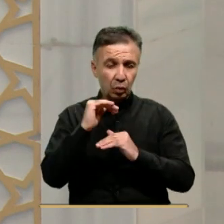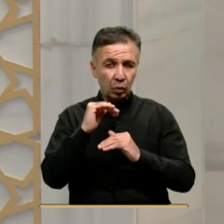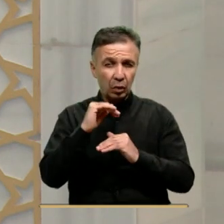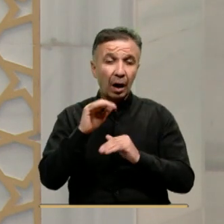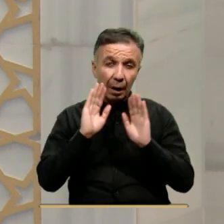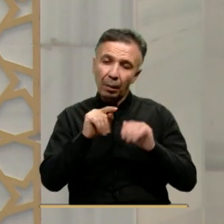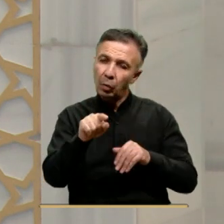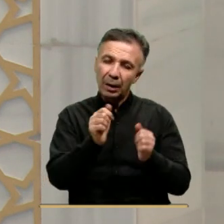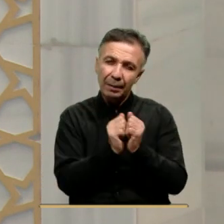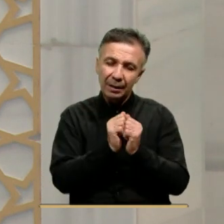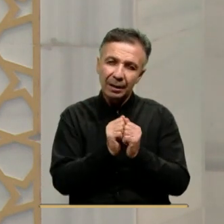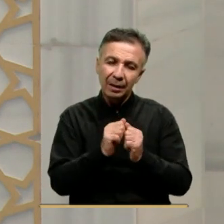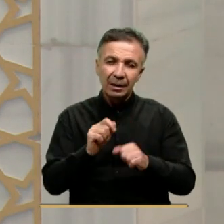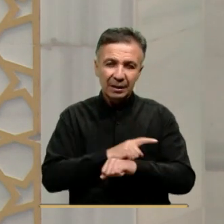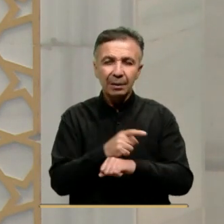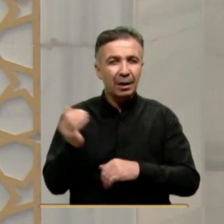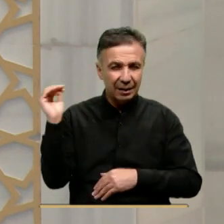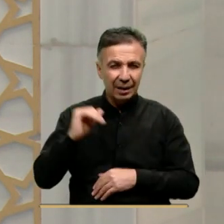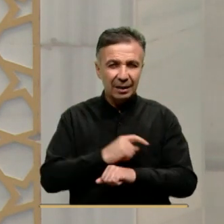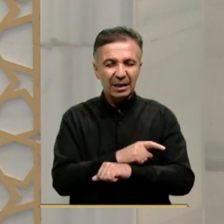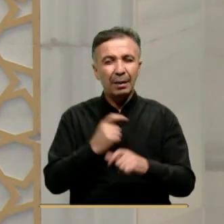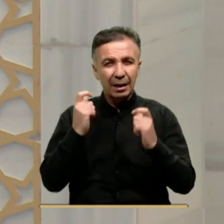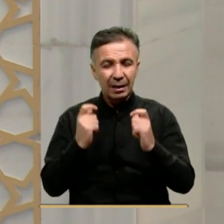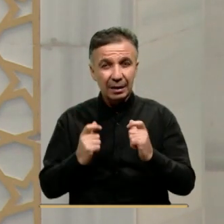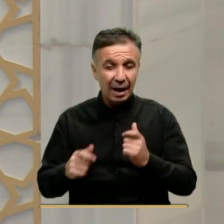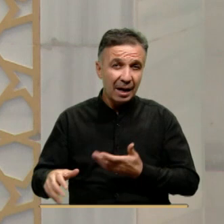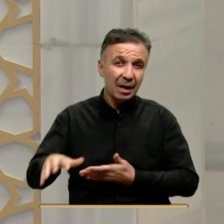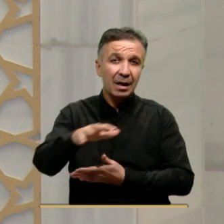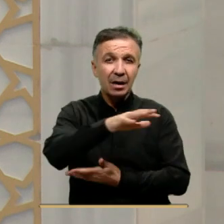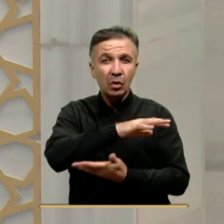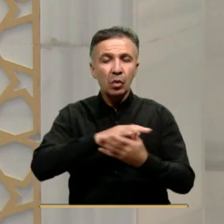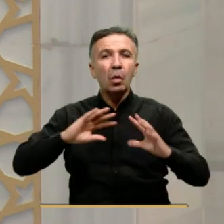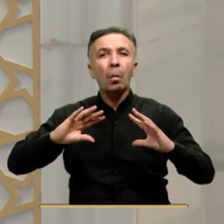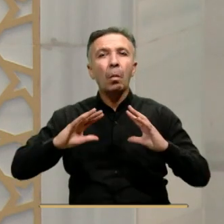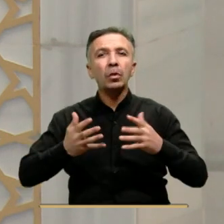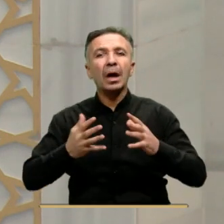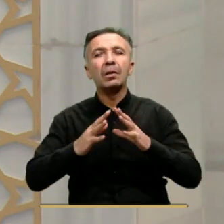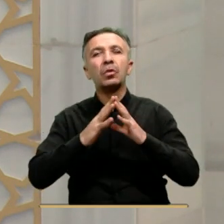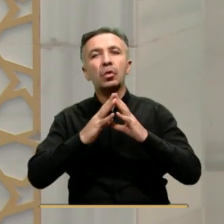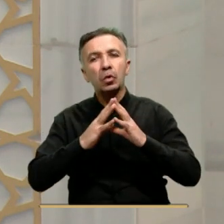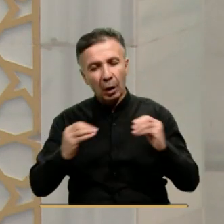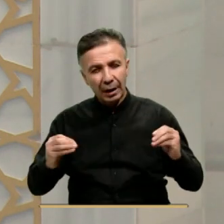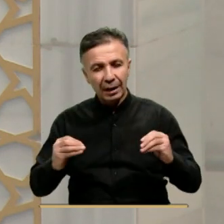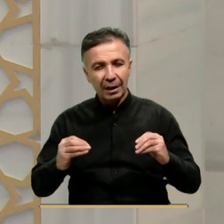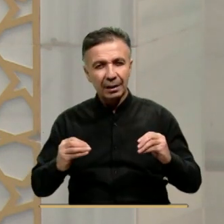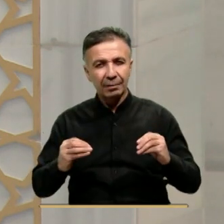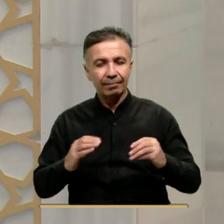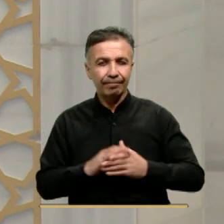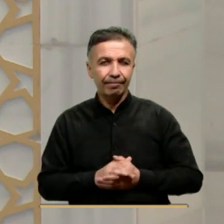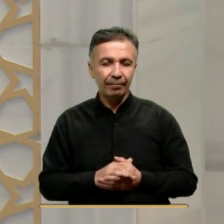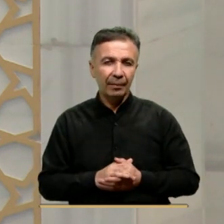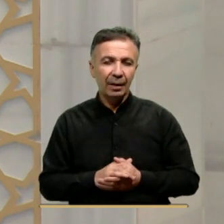beraber yeri geldiğinde yeryüzünü imha eden bir varlıktır O yüzden Mevlana